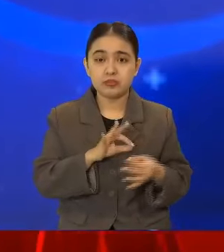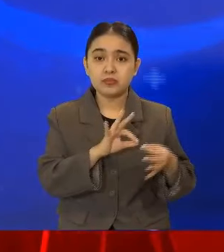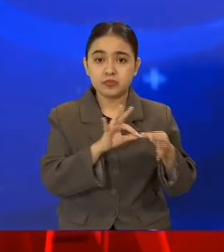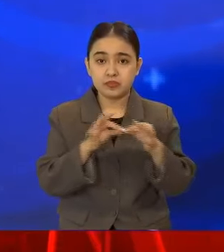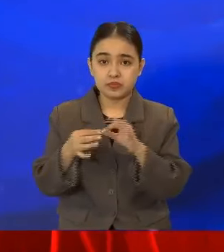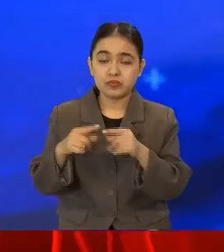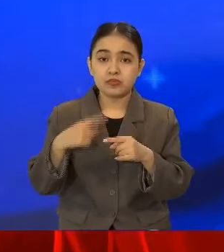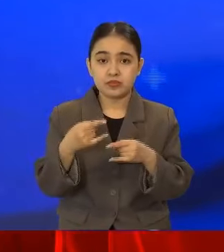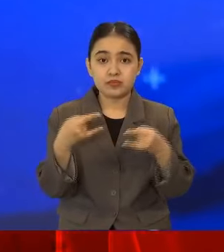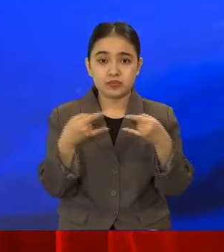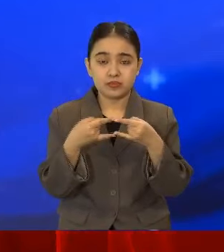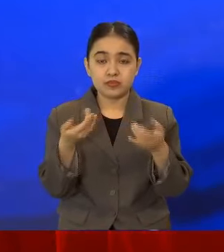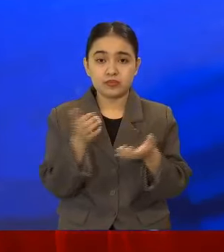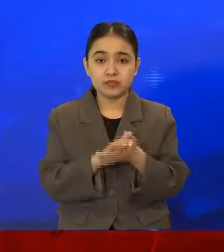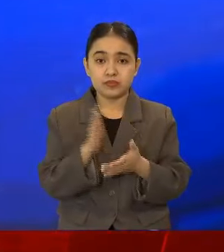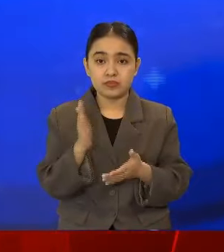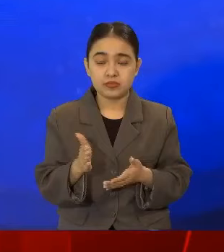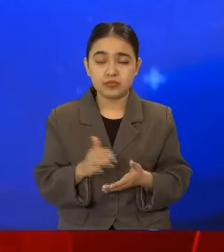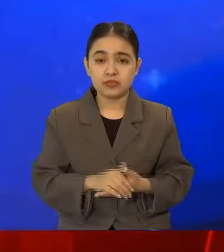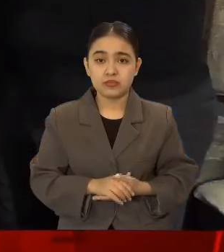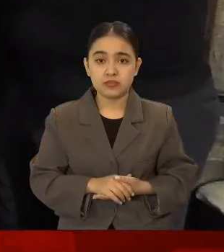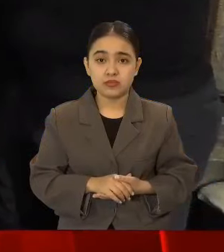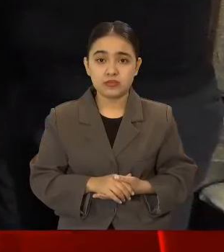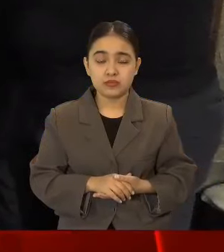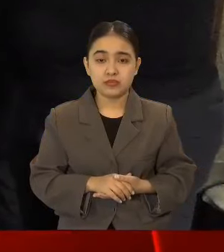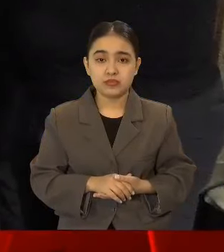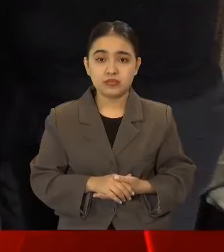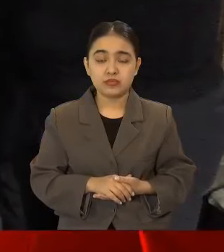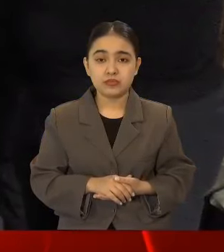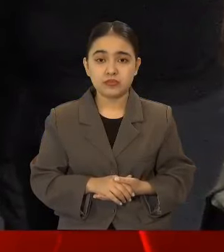Tafsilotlar bilan navbatdagi lavhada tanishasiz.